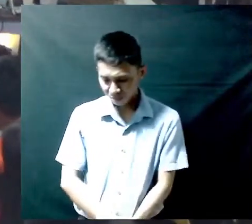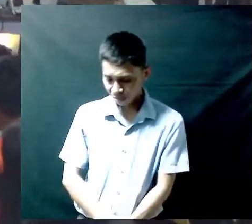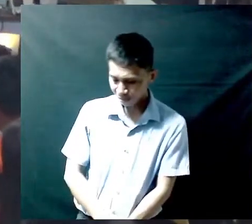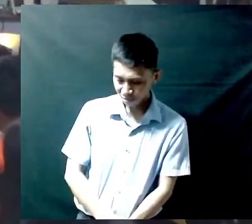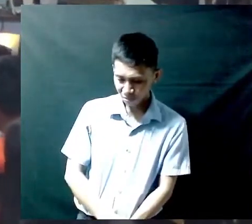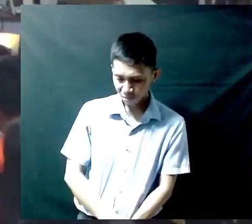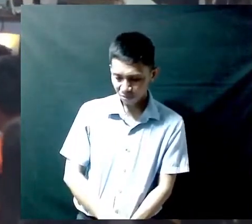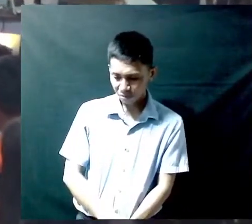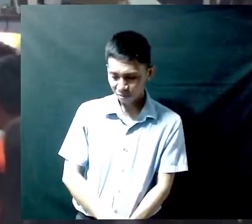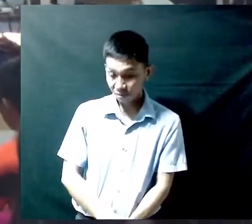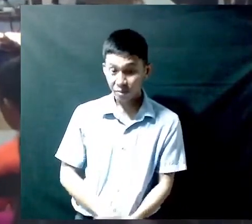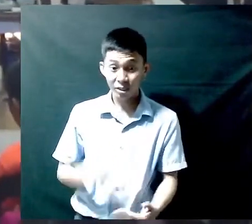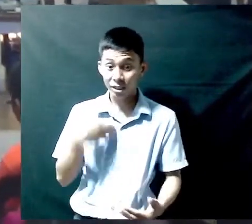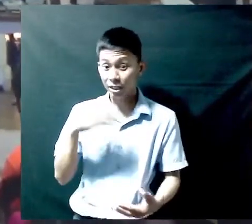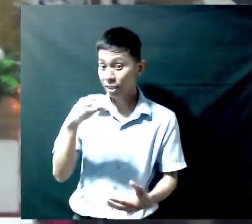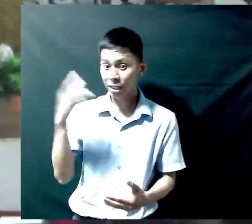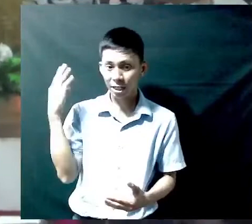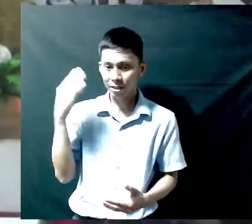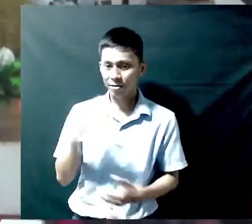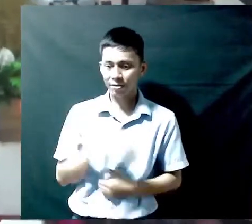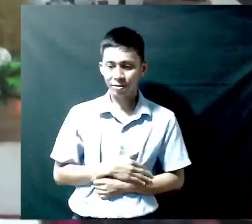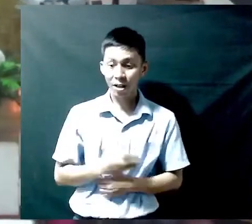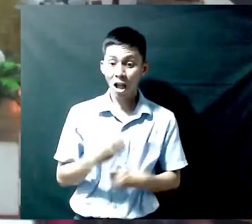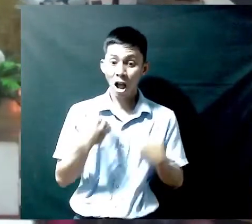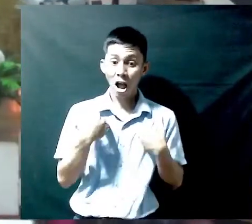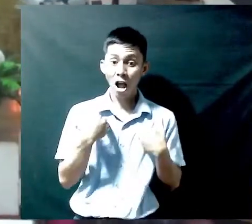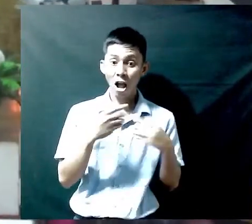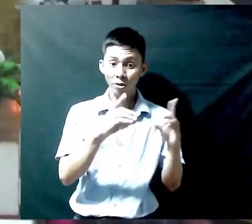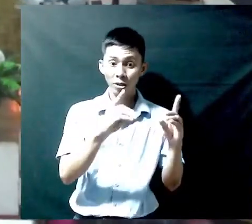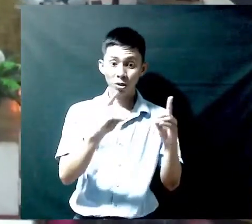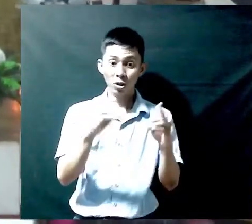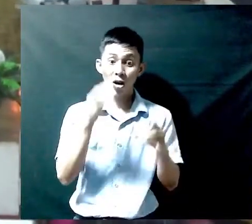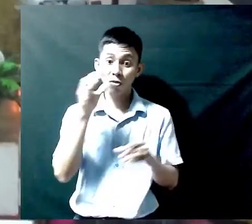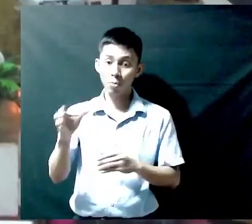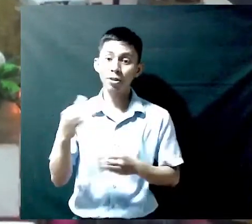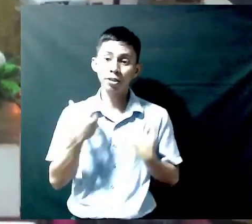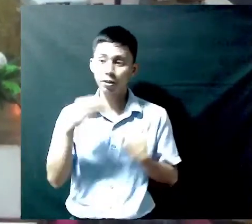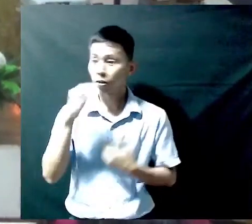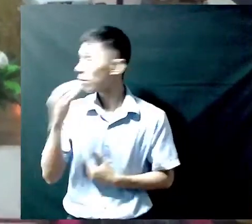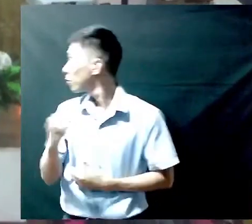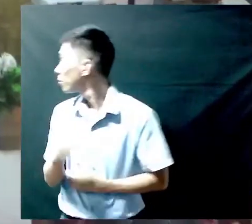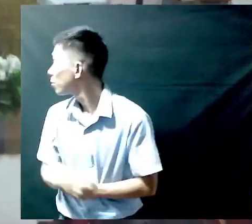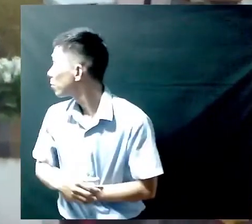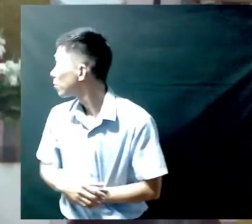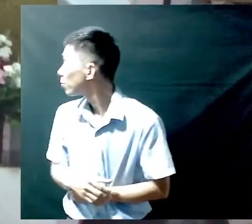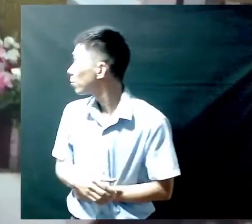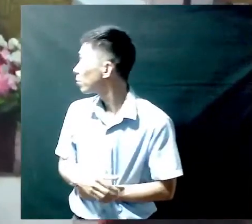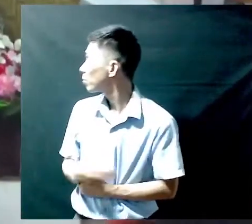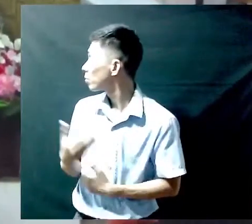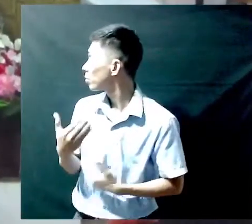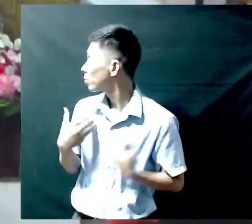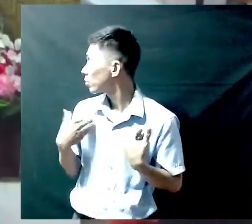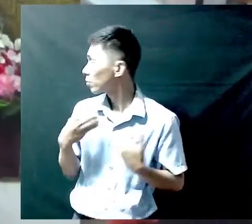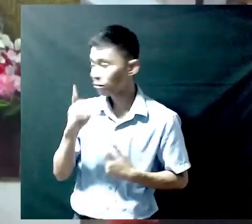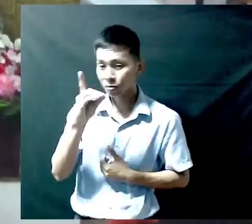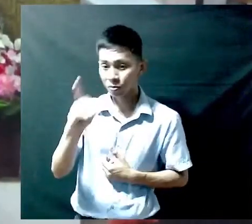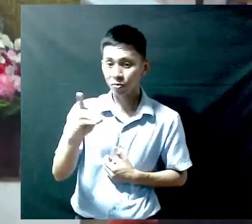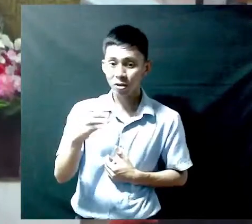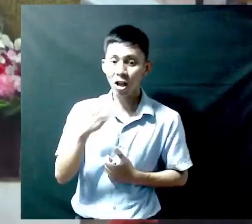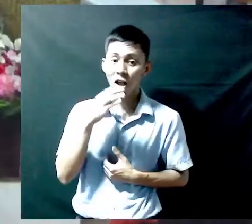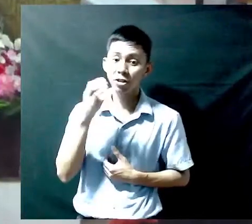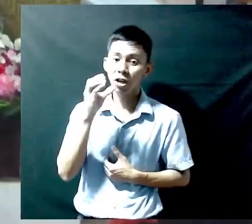ah. Meron akong papagawa sa'yo. Galawin ko ito, Pastor ah. Ay, papagawa ko sa iyo.